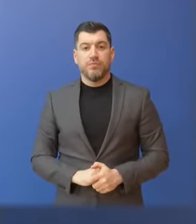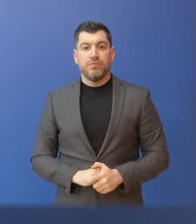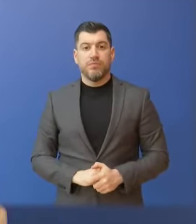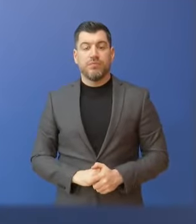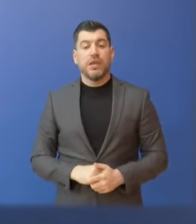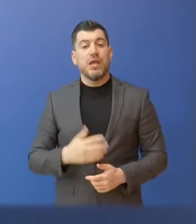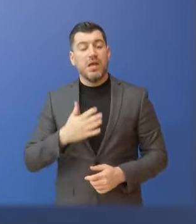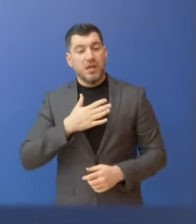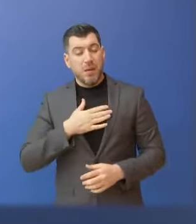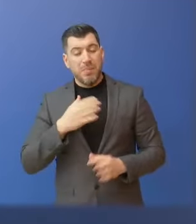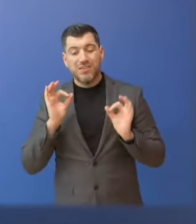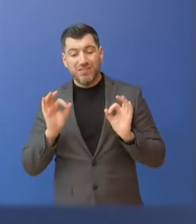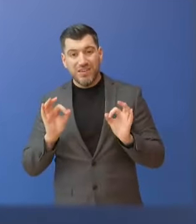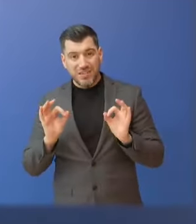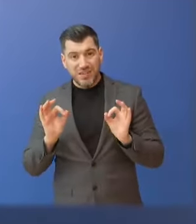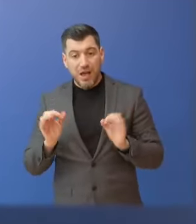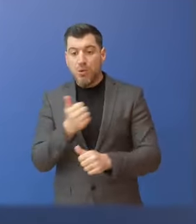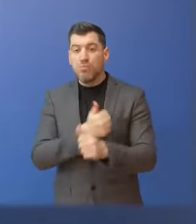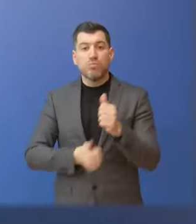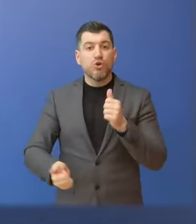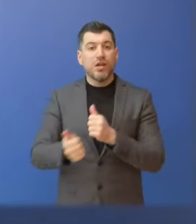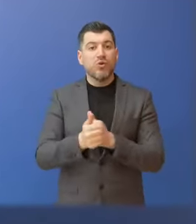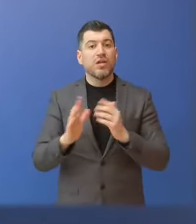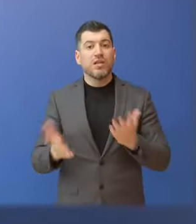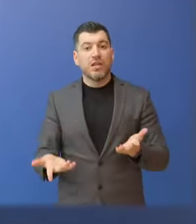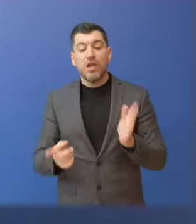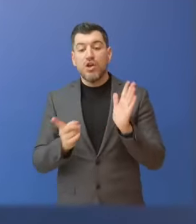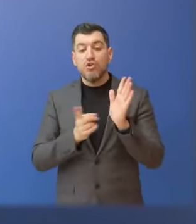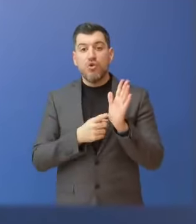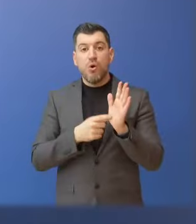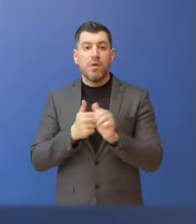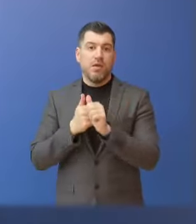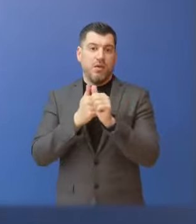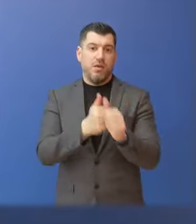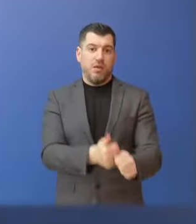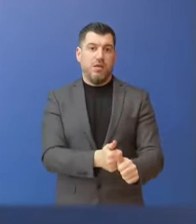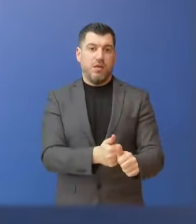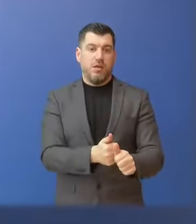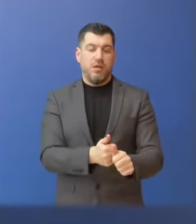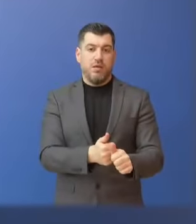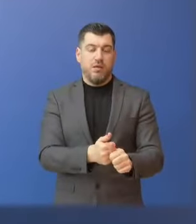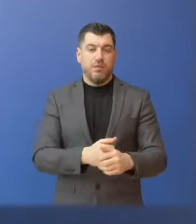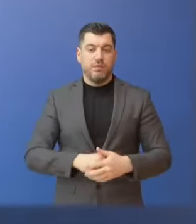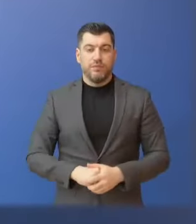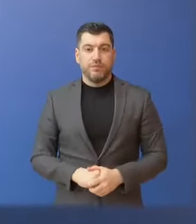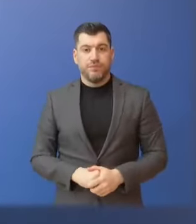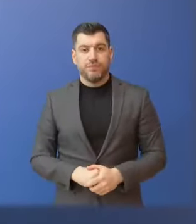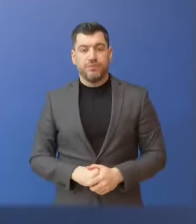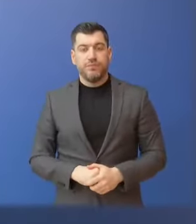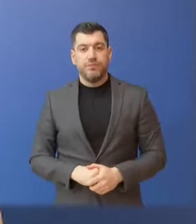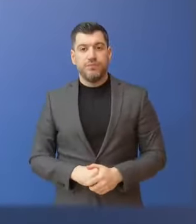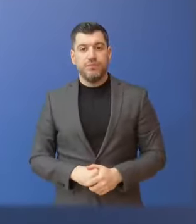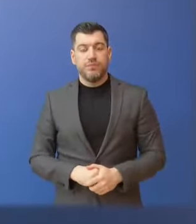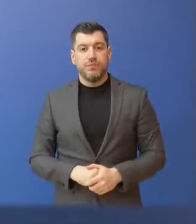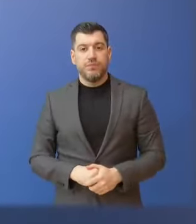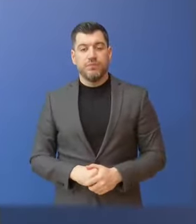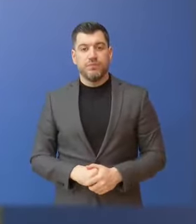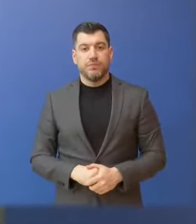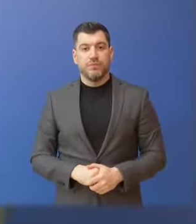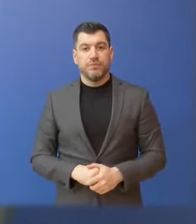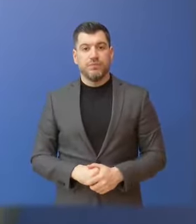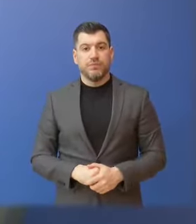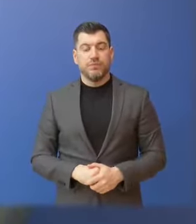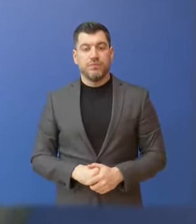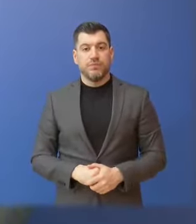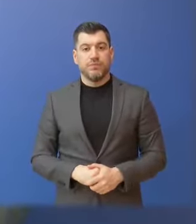του νόμου γι αυτό και όποτε έχουν κληθεί οι αρχές έχουνε παρέμβει και ακούμε γιατί για μένα αυτή είναι η κριτική που την ακούμε ε γιατί